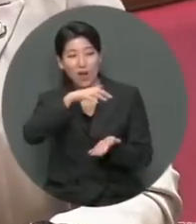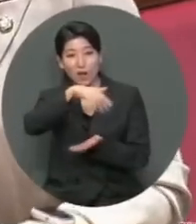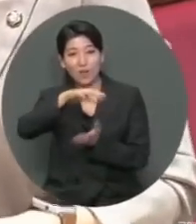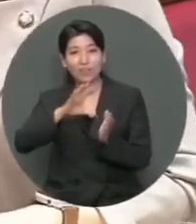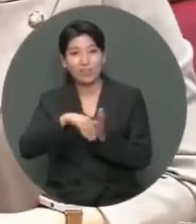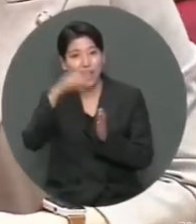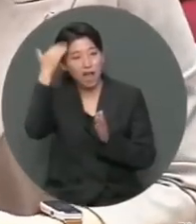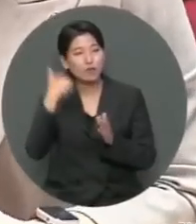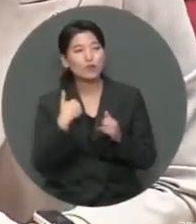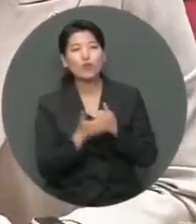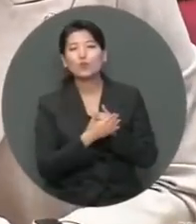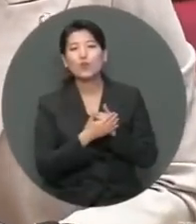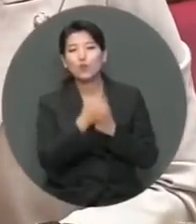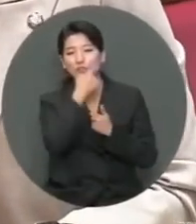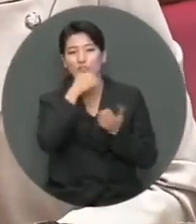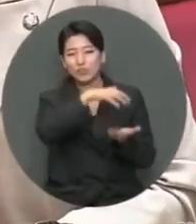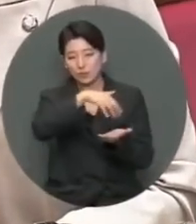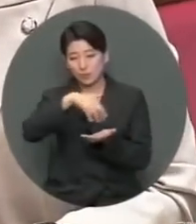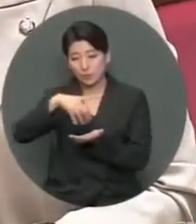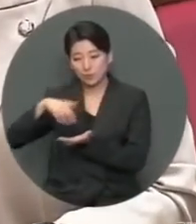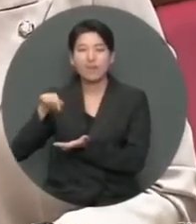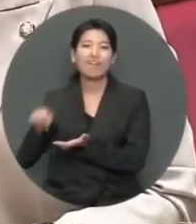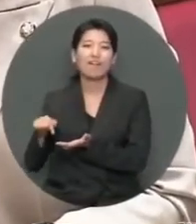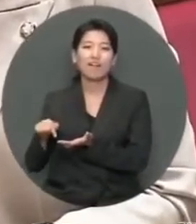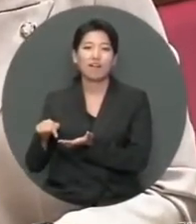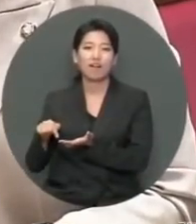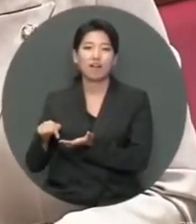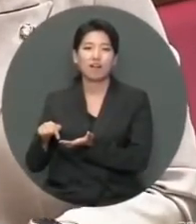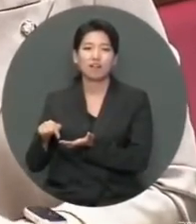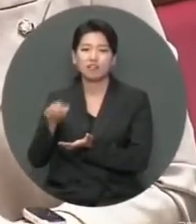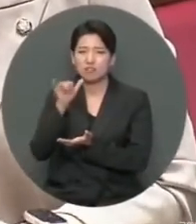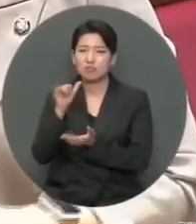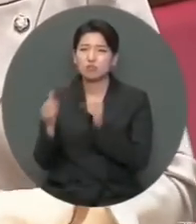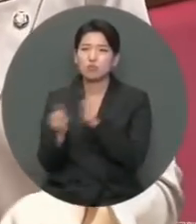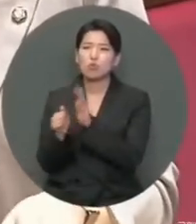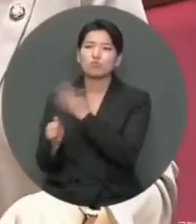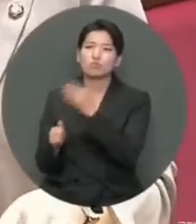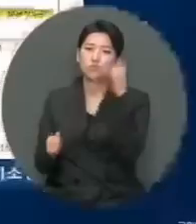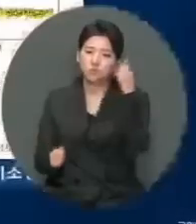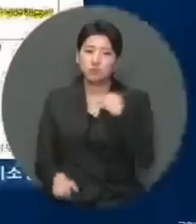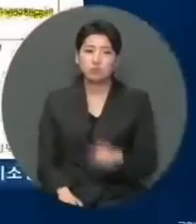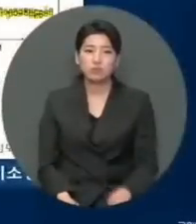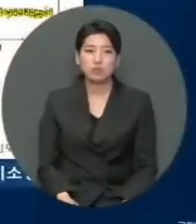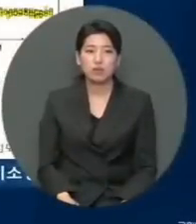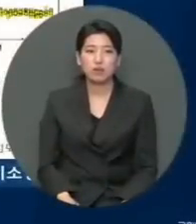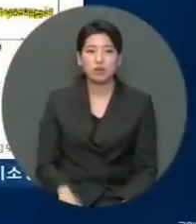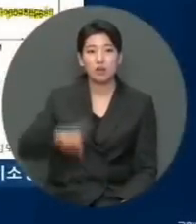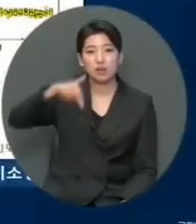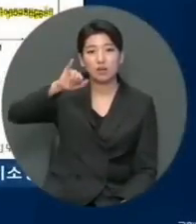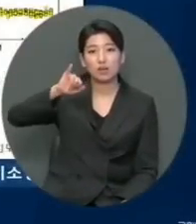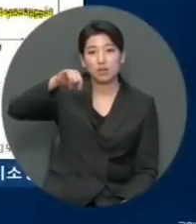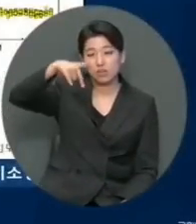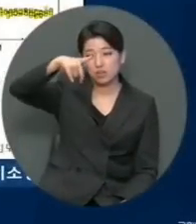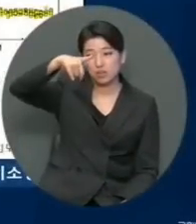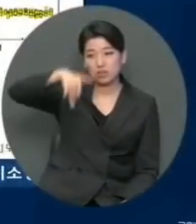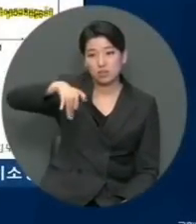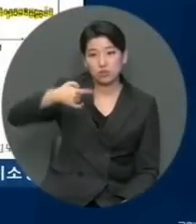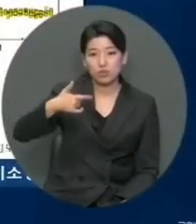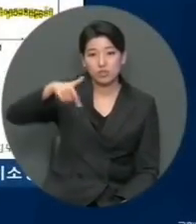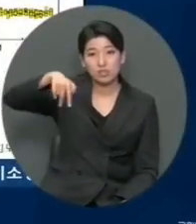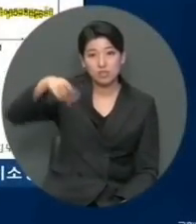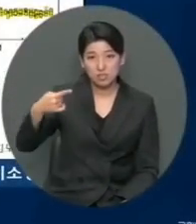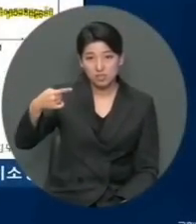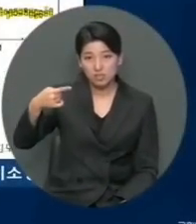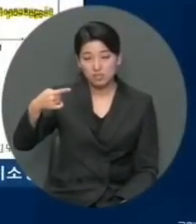보여주시면 이거 킨스가 7월 달에 발표한 보고서거든요. 근데 여기 그